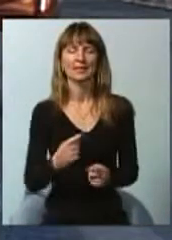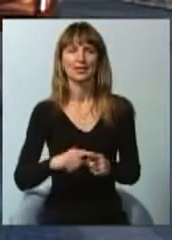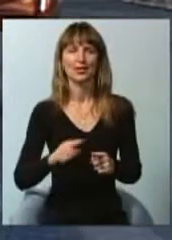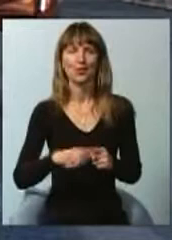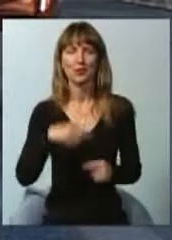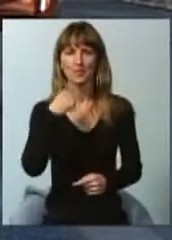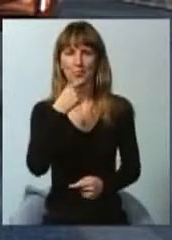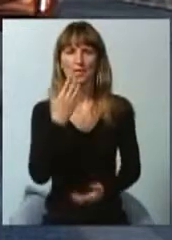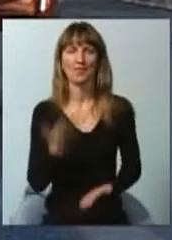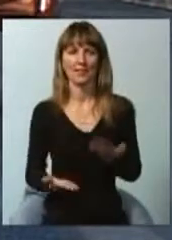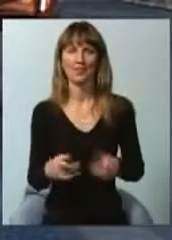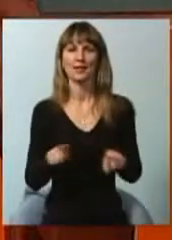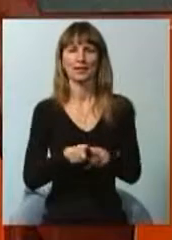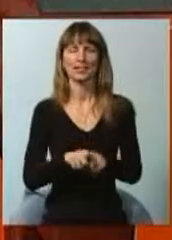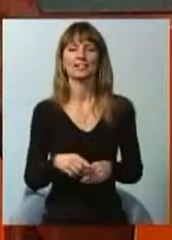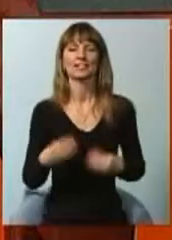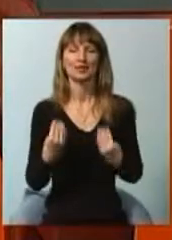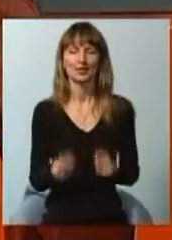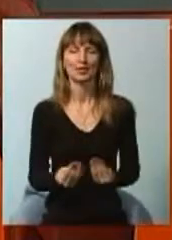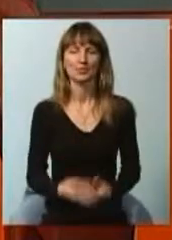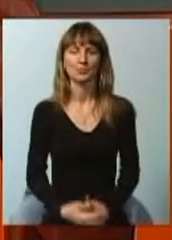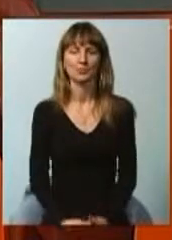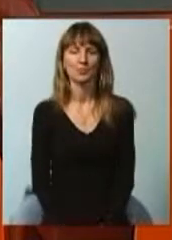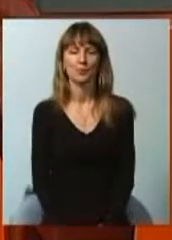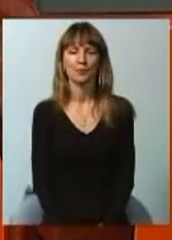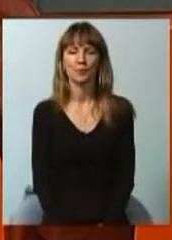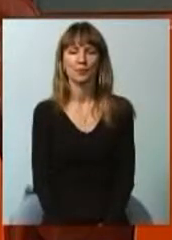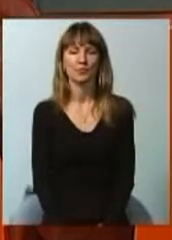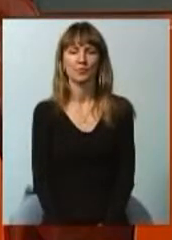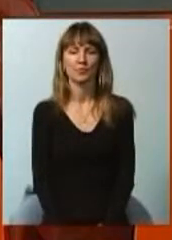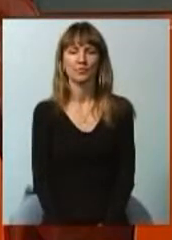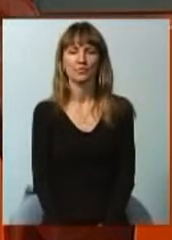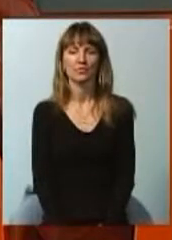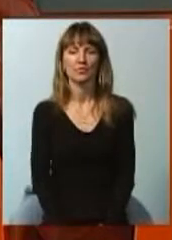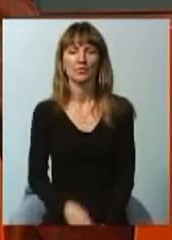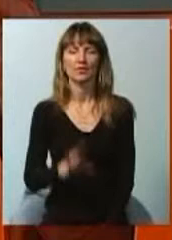Скоромовка. Напевно, ні, теж дає. Ні, ні. Він дає...